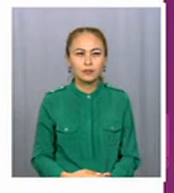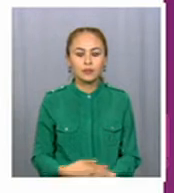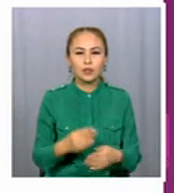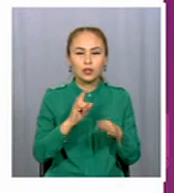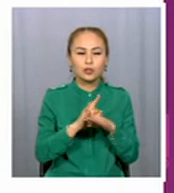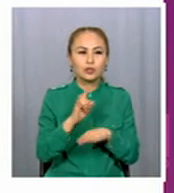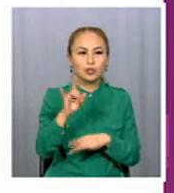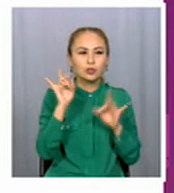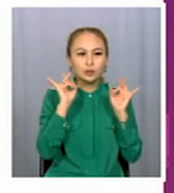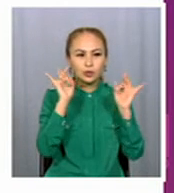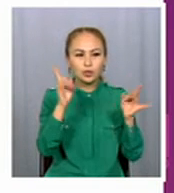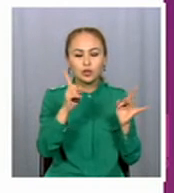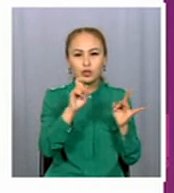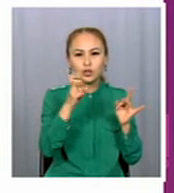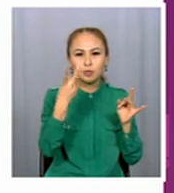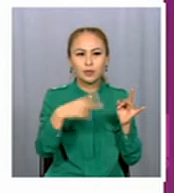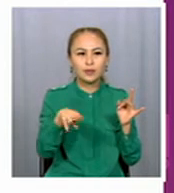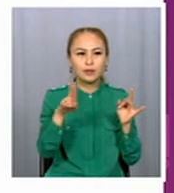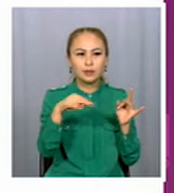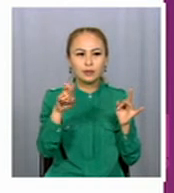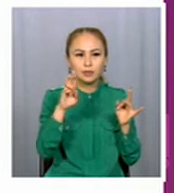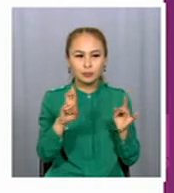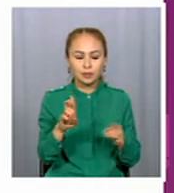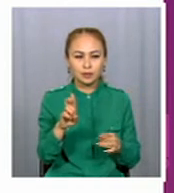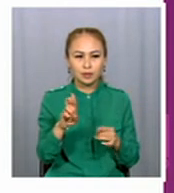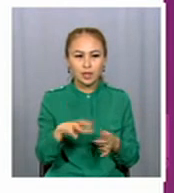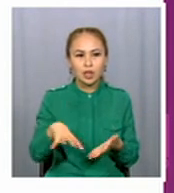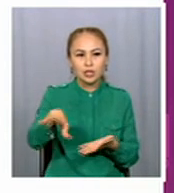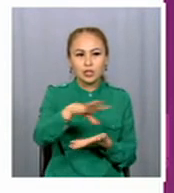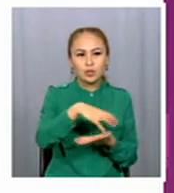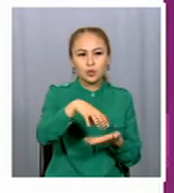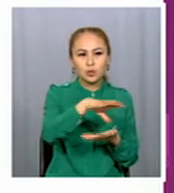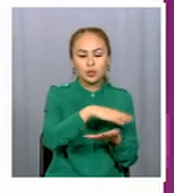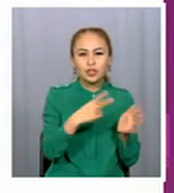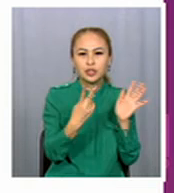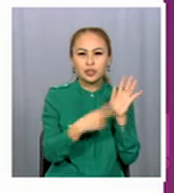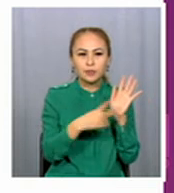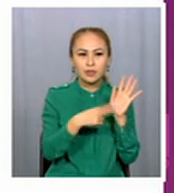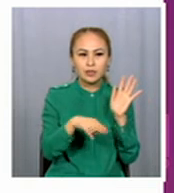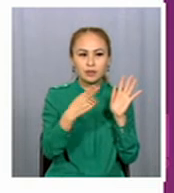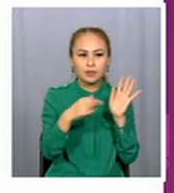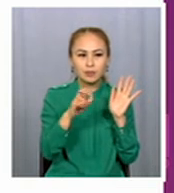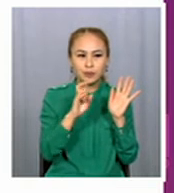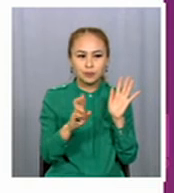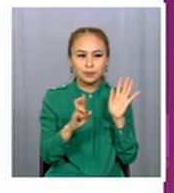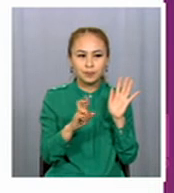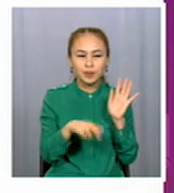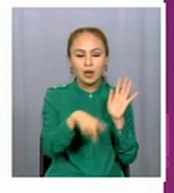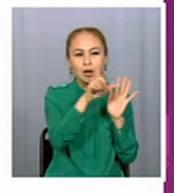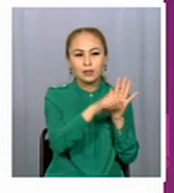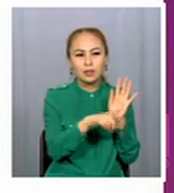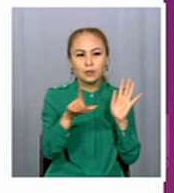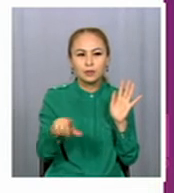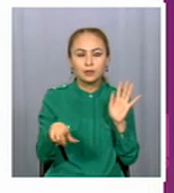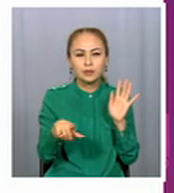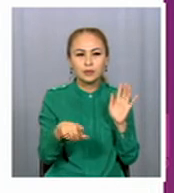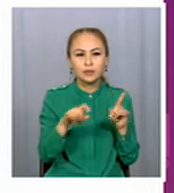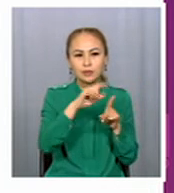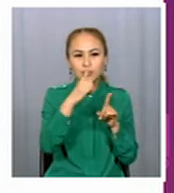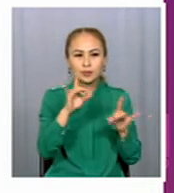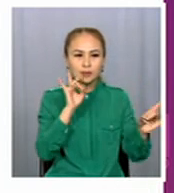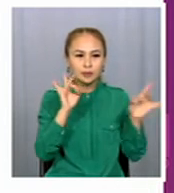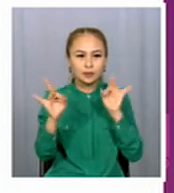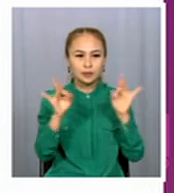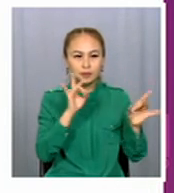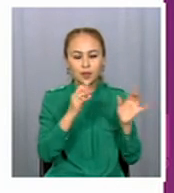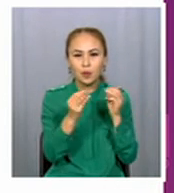гүрілі 120 децибел, шаңсорғыш шуылы 70 децибел, жапырақтың сыбдыры